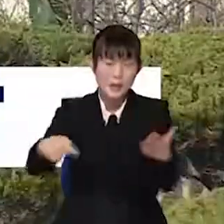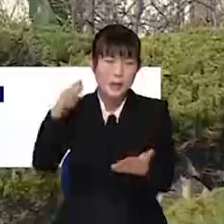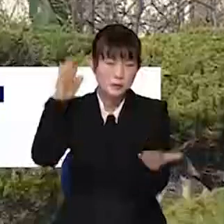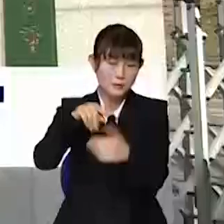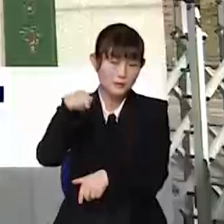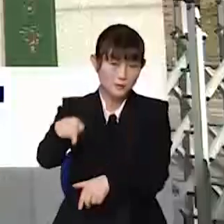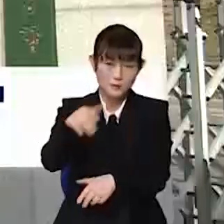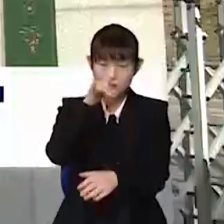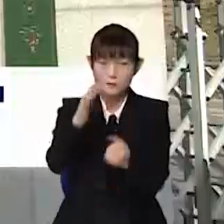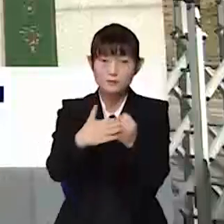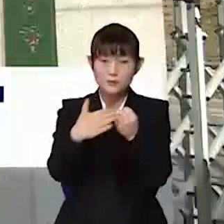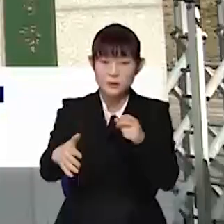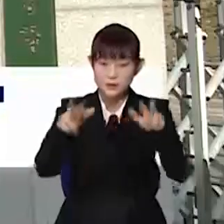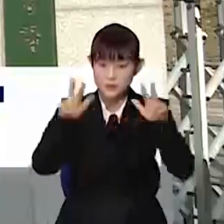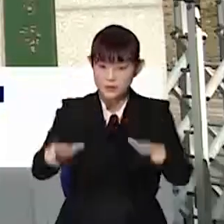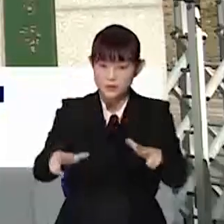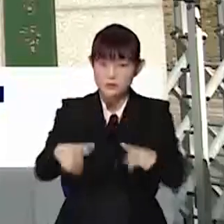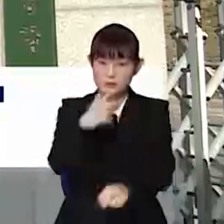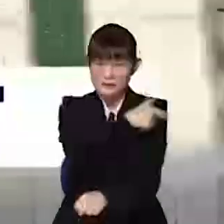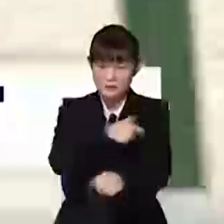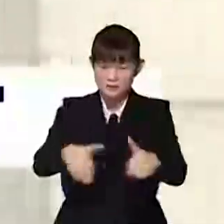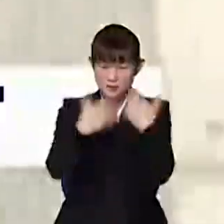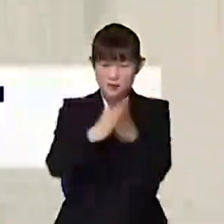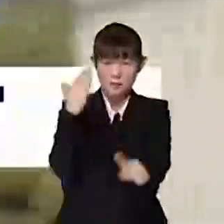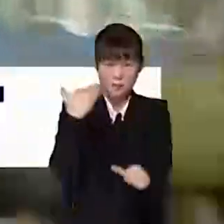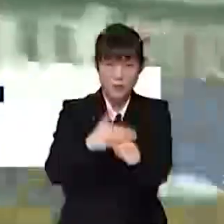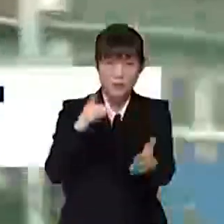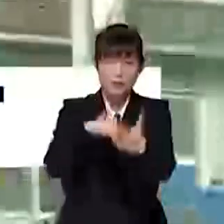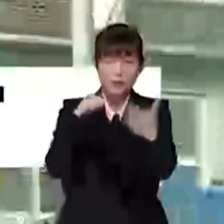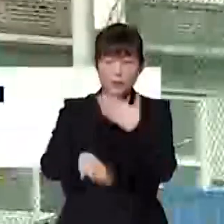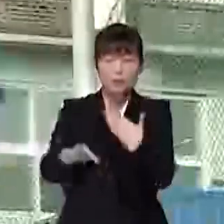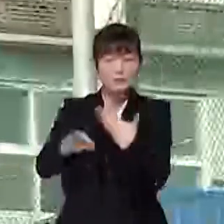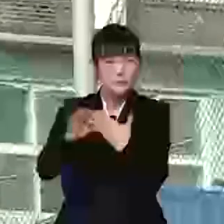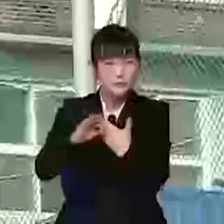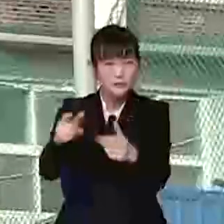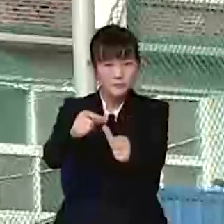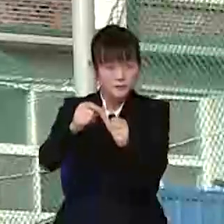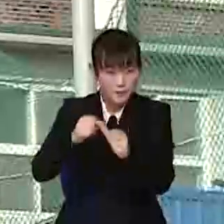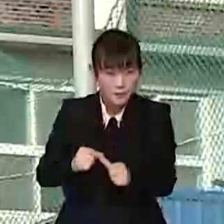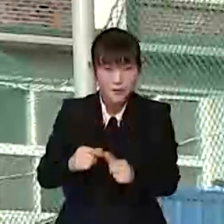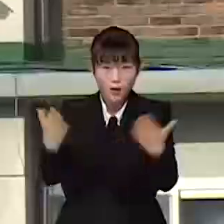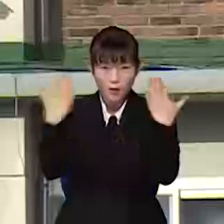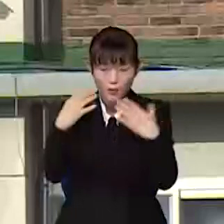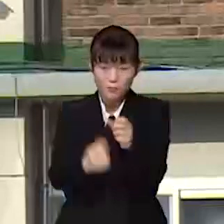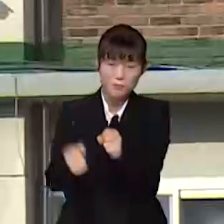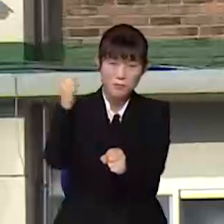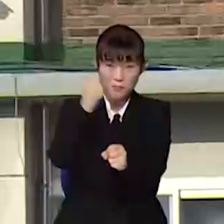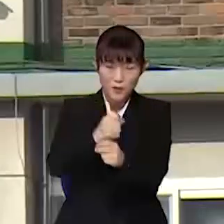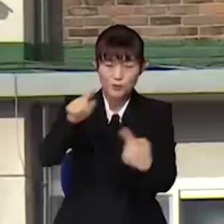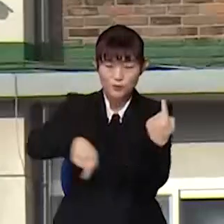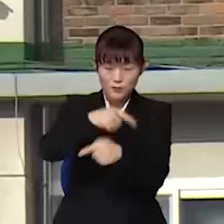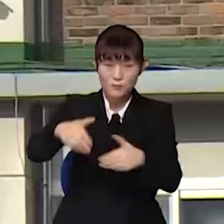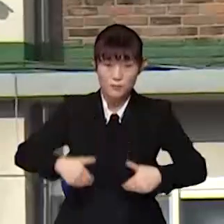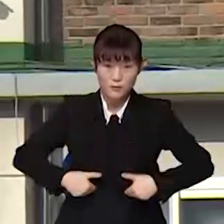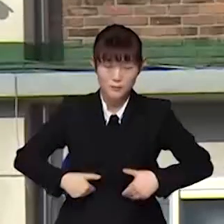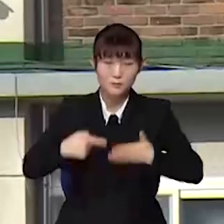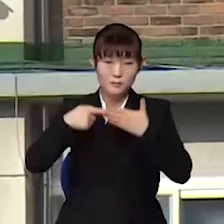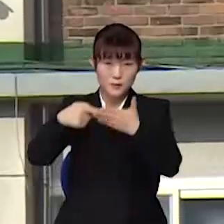된다며 현재 이사진 전원을 해임하고 임시 이사를 선임해 조속히 학교를 정상화해야 한다고